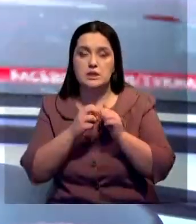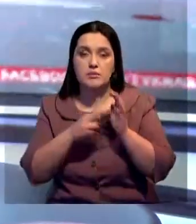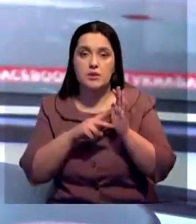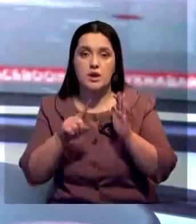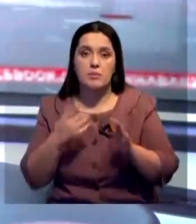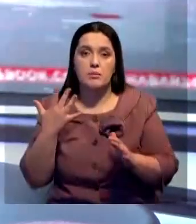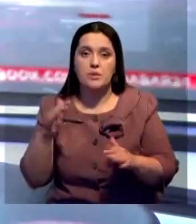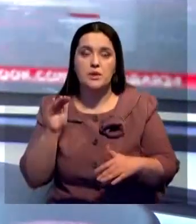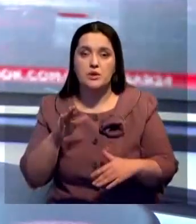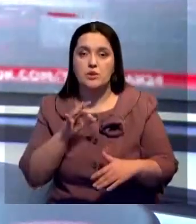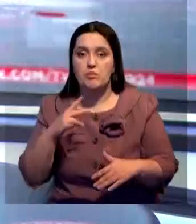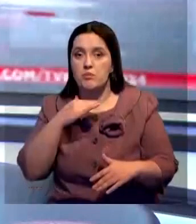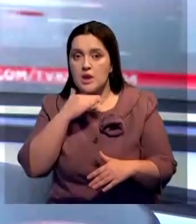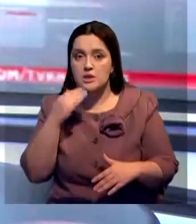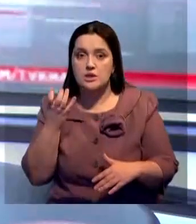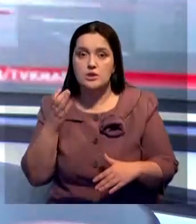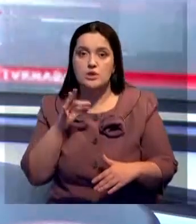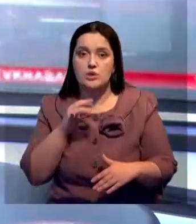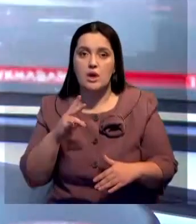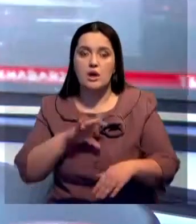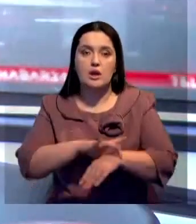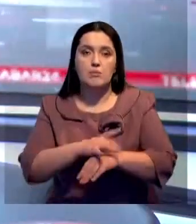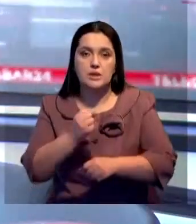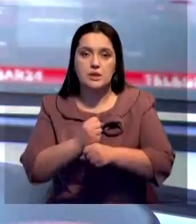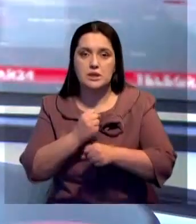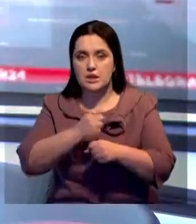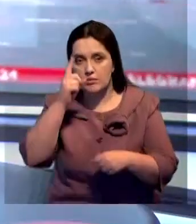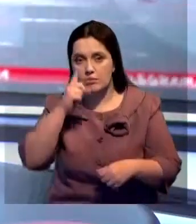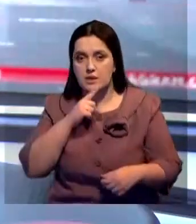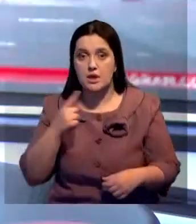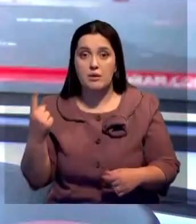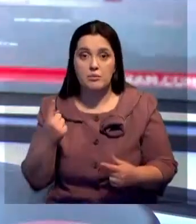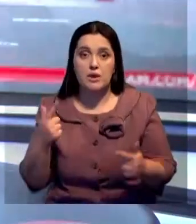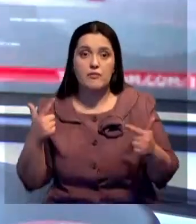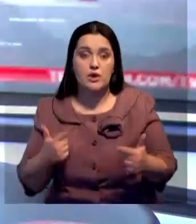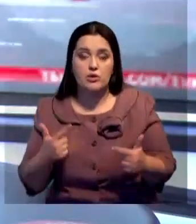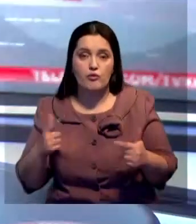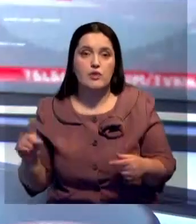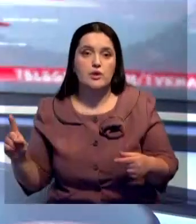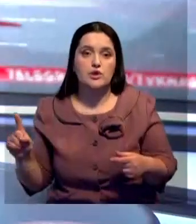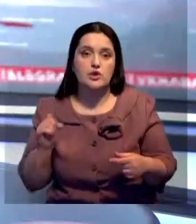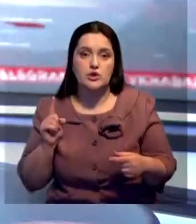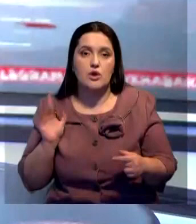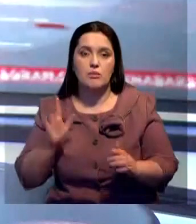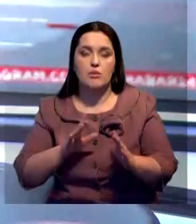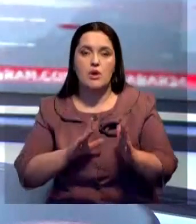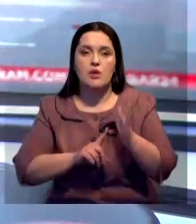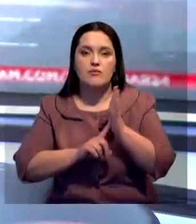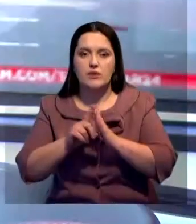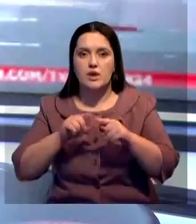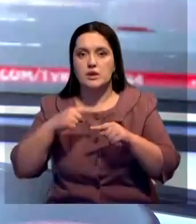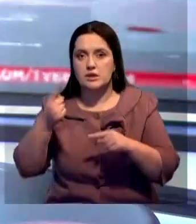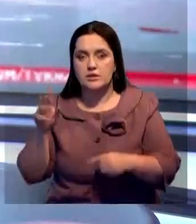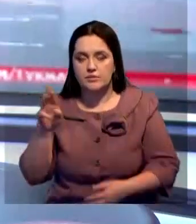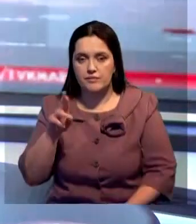– 17,5 тысяч тонн мяса и 400 тонн колбасных изделий в месяц. Первую готовую продукцию здесь ожидают уже